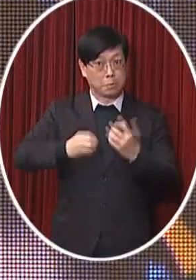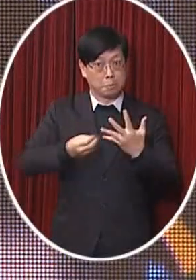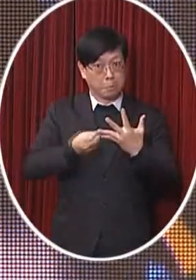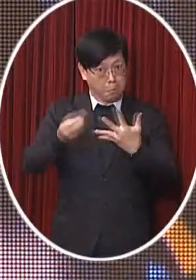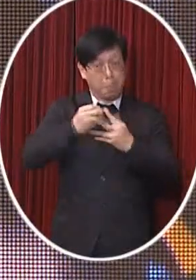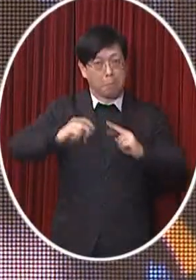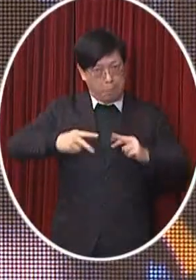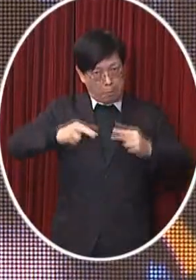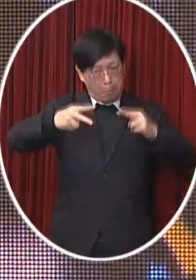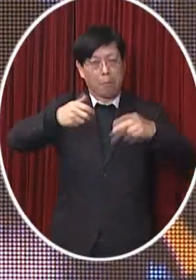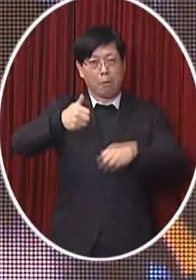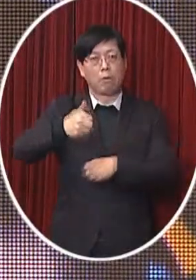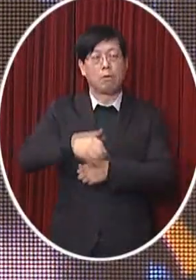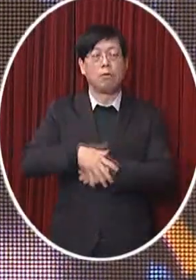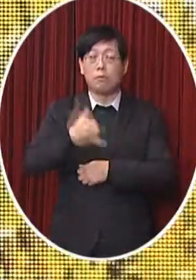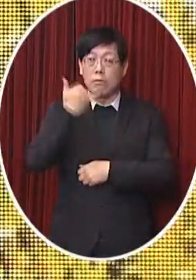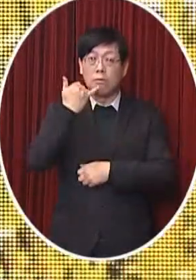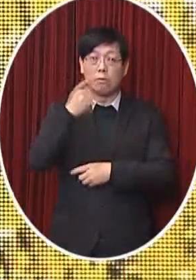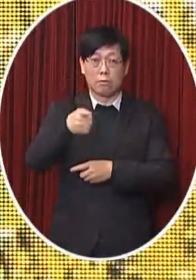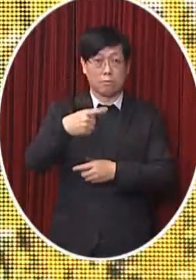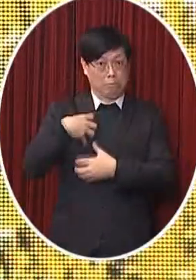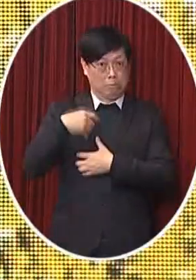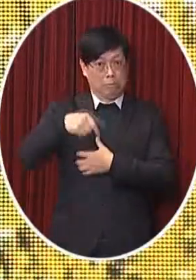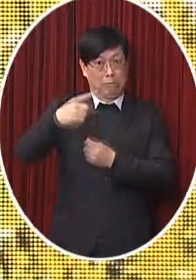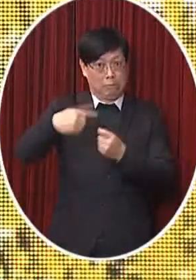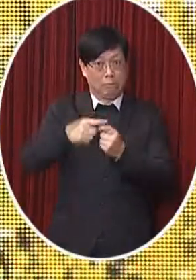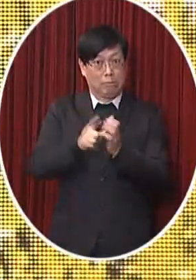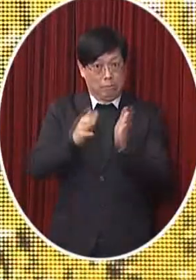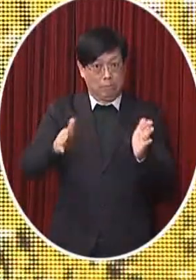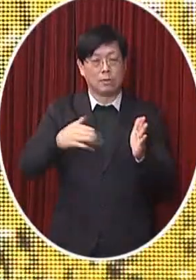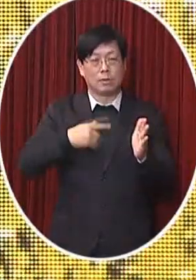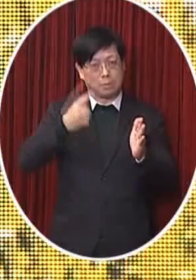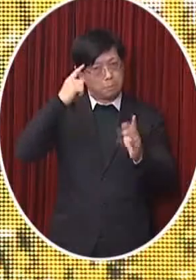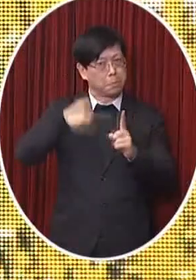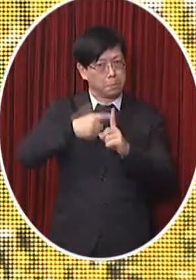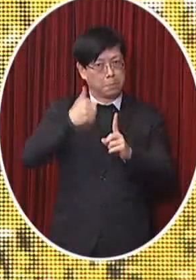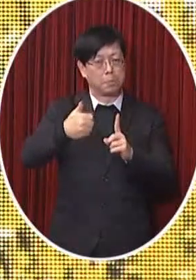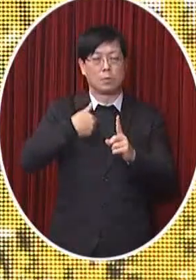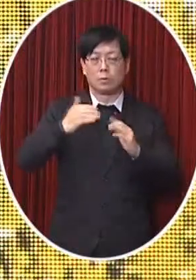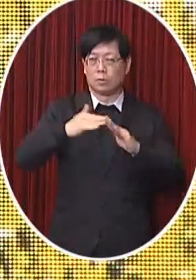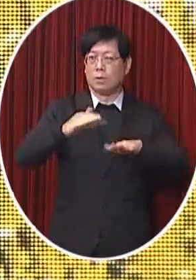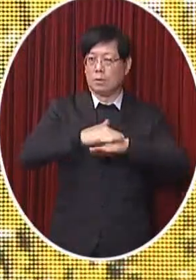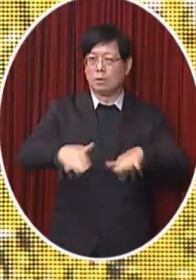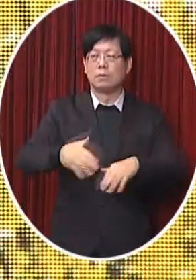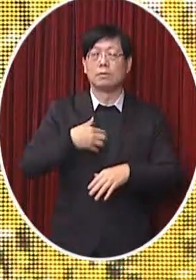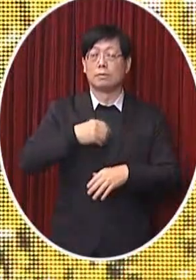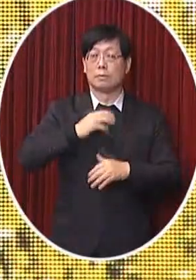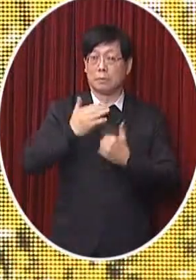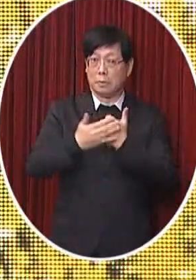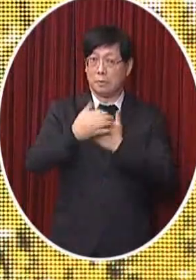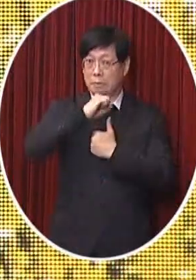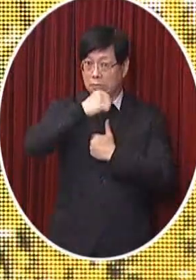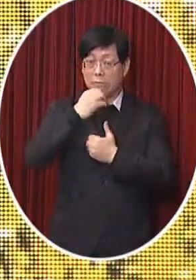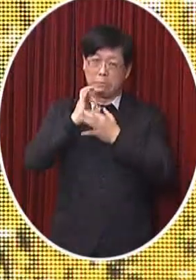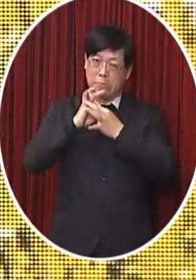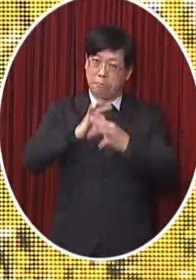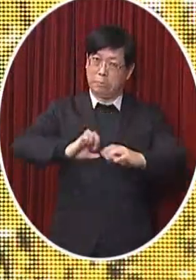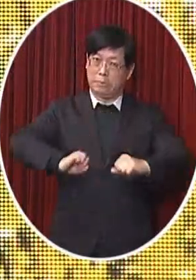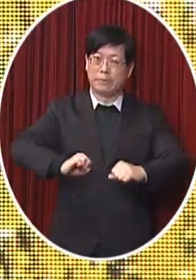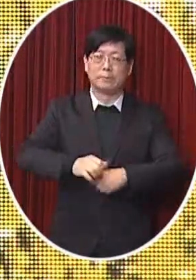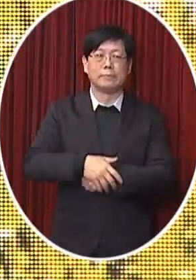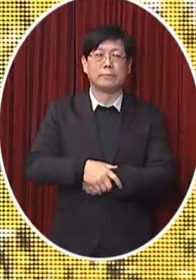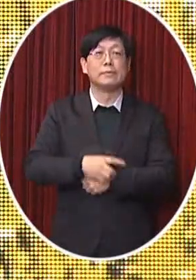让战力更强，让义务的这一年更有意义，让国家更安全，让台湾永续生